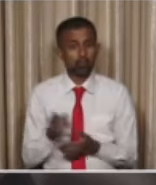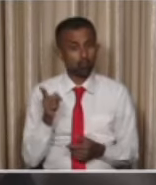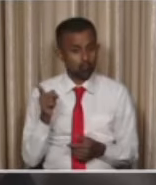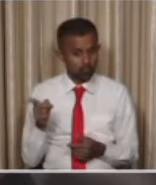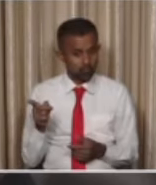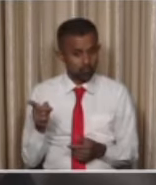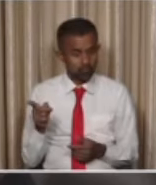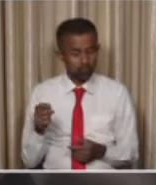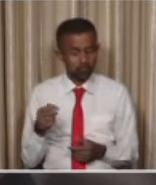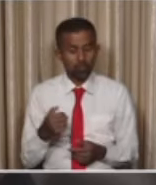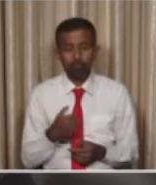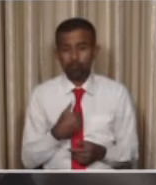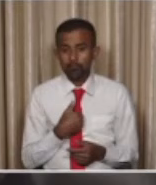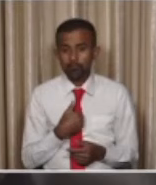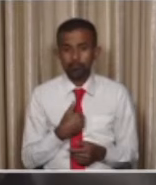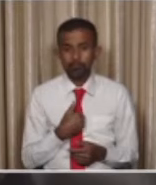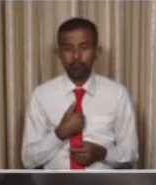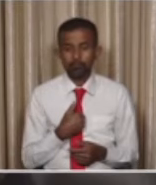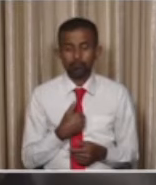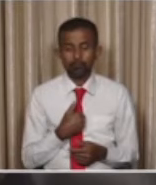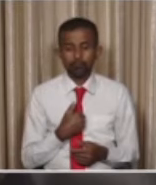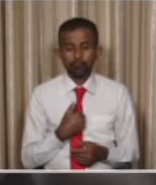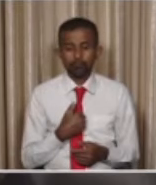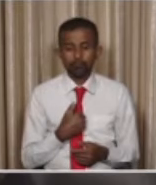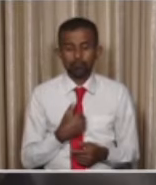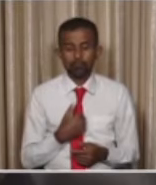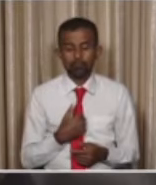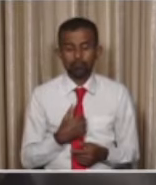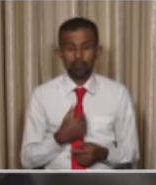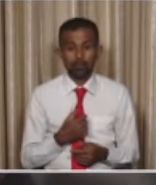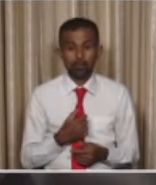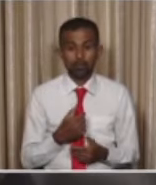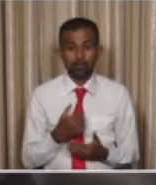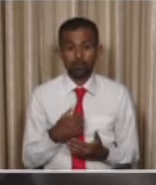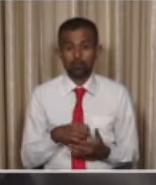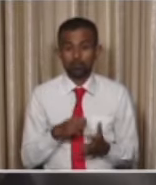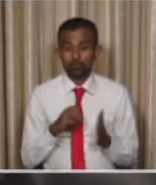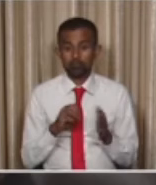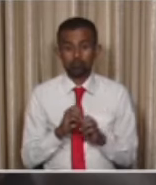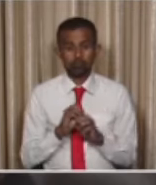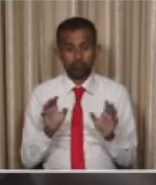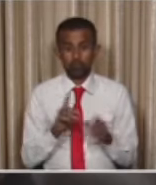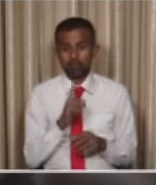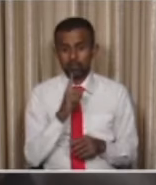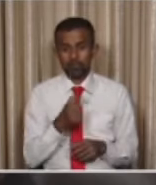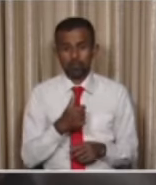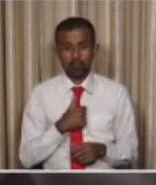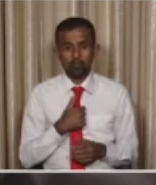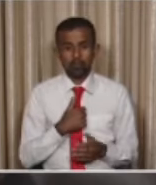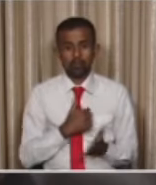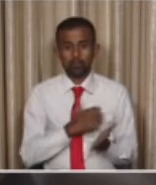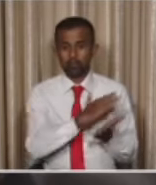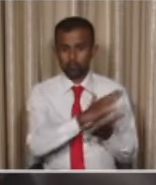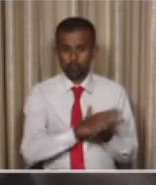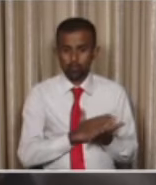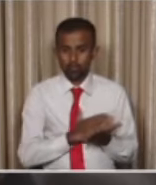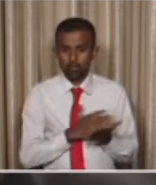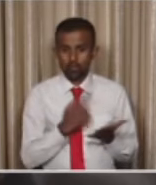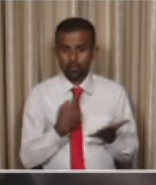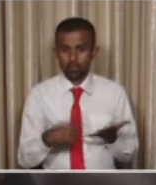இணங்குகிற விடயங்களை முழுமையாக நிறைவேற்ற வேண்டும். இல்லை என்று சொன்னால் இந்த நாடு அழிவு பாதைக்குள்ளே